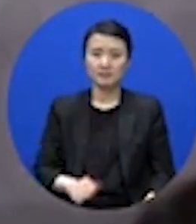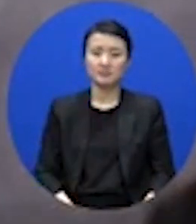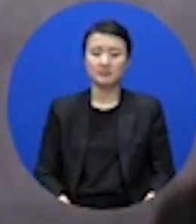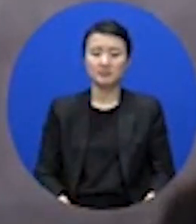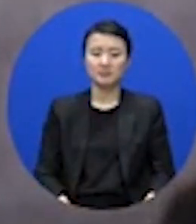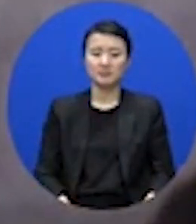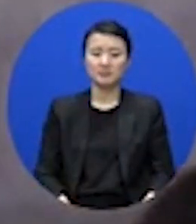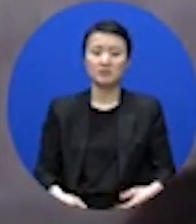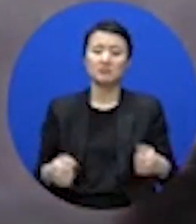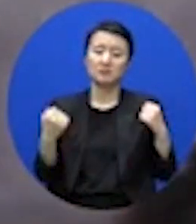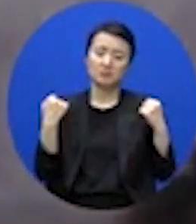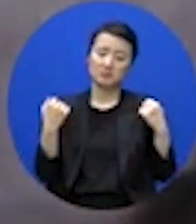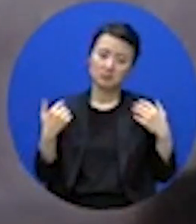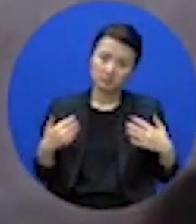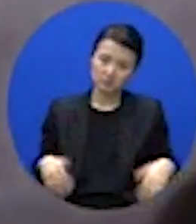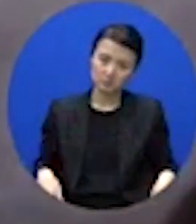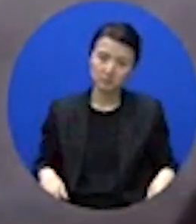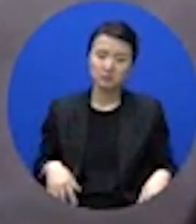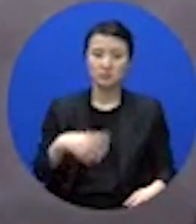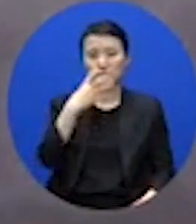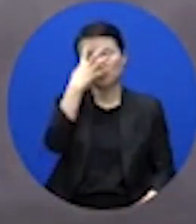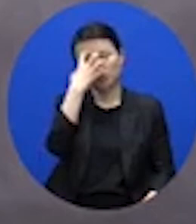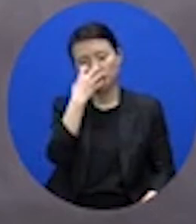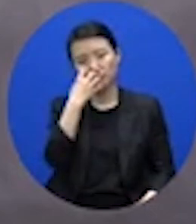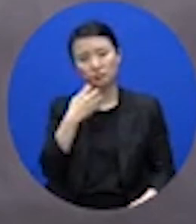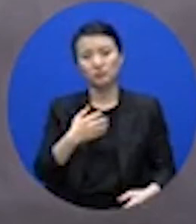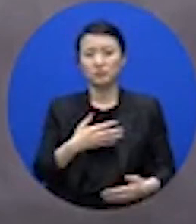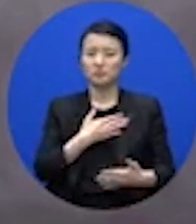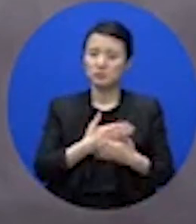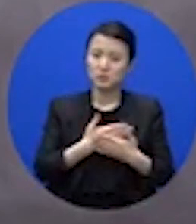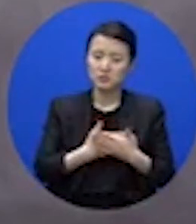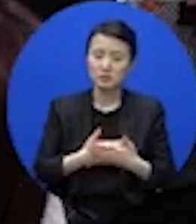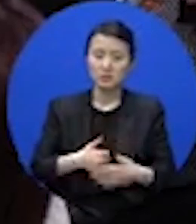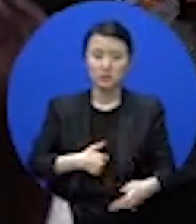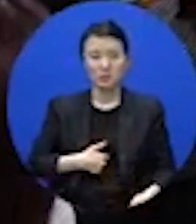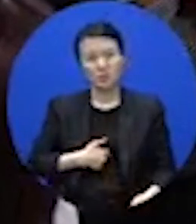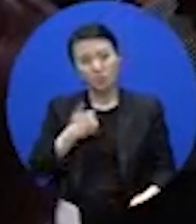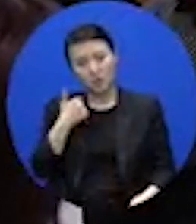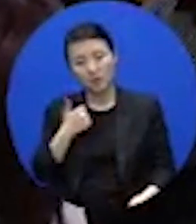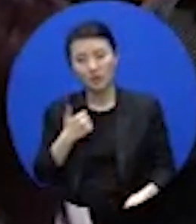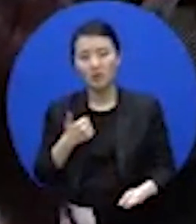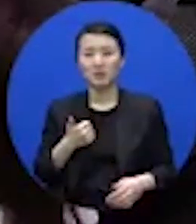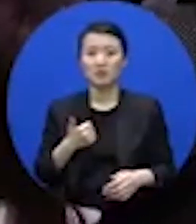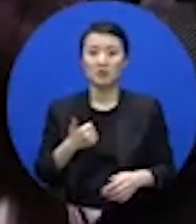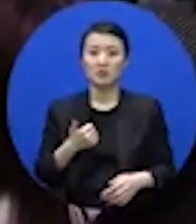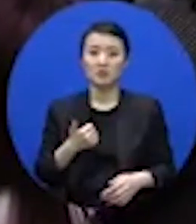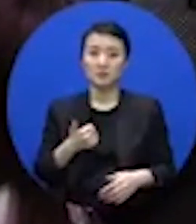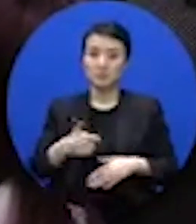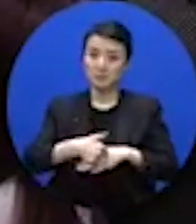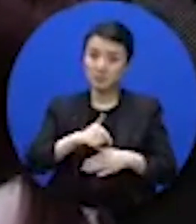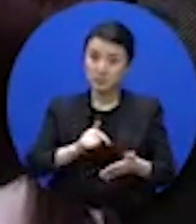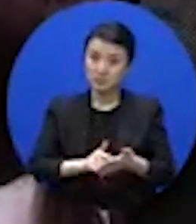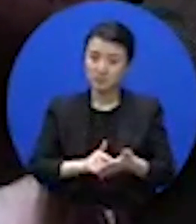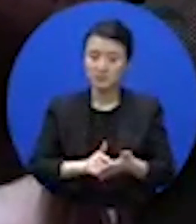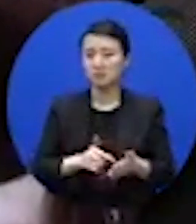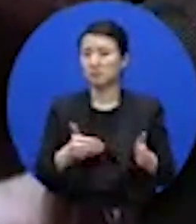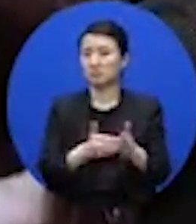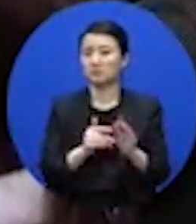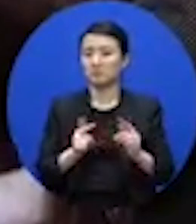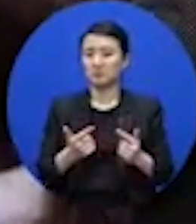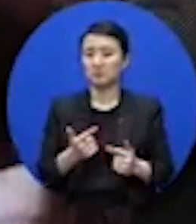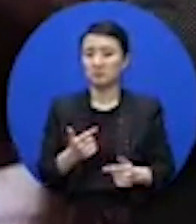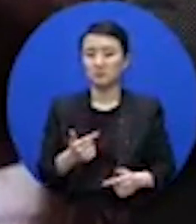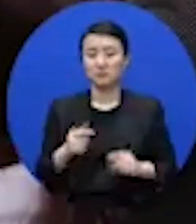이렇게 무기력하거나 우울하거나 어때요? 불안하거나 분노가 생기거나 이런 마음만 있나요? 우리한테? 아니죠.